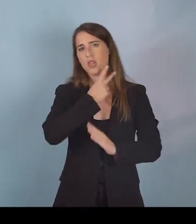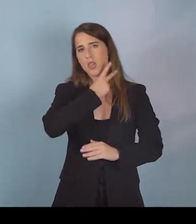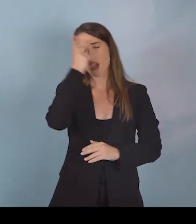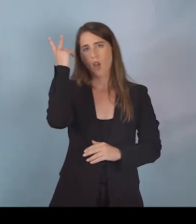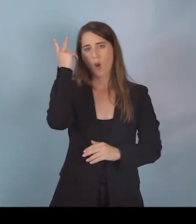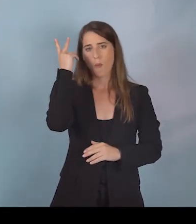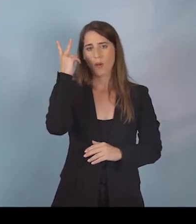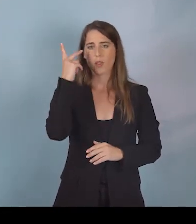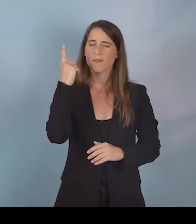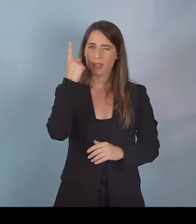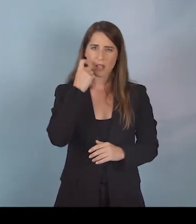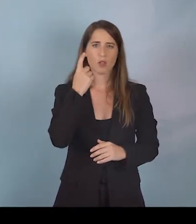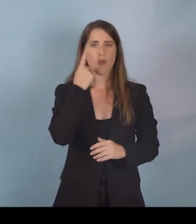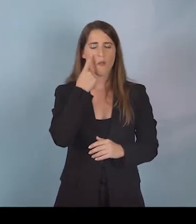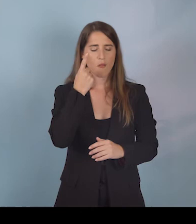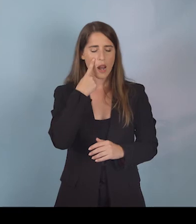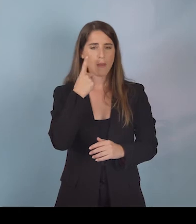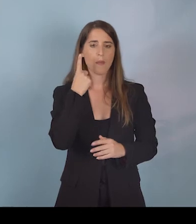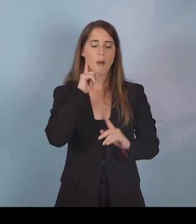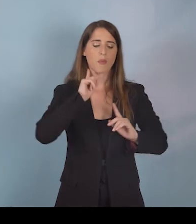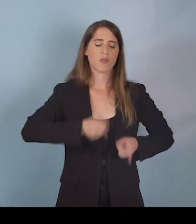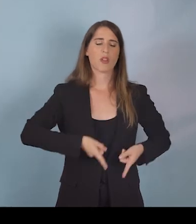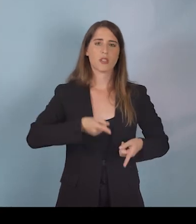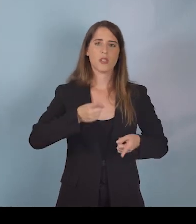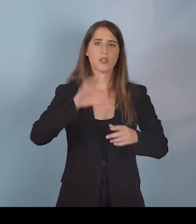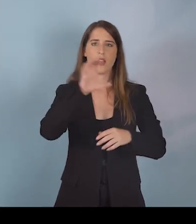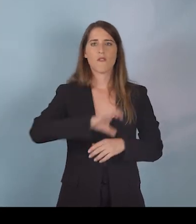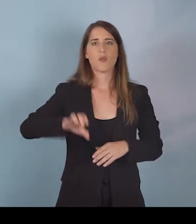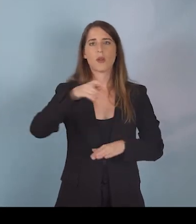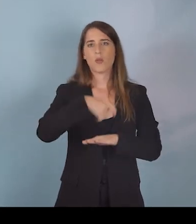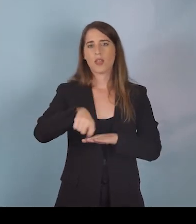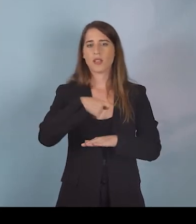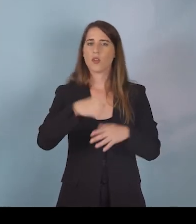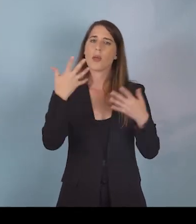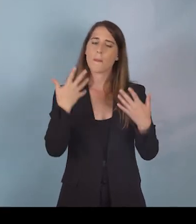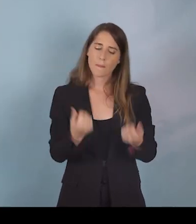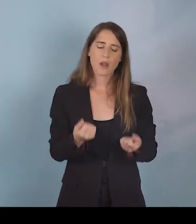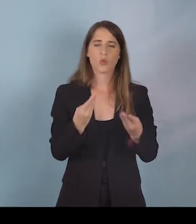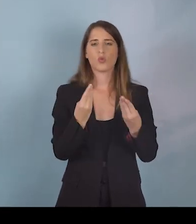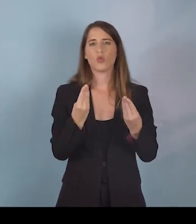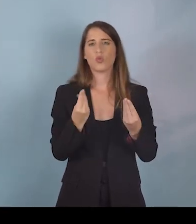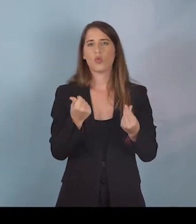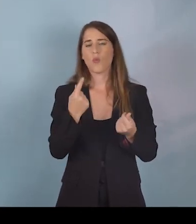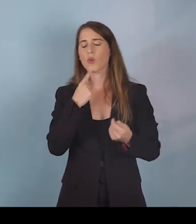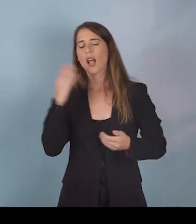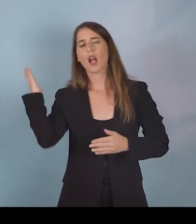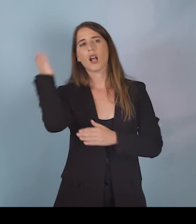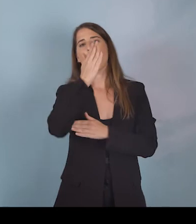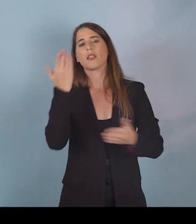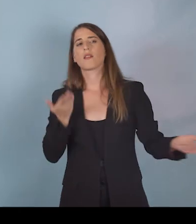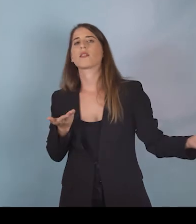παράβαση θεμελιωδών του θεμελιώδους δικαιώματος και σίγουρα υπάρχουν ερμηνείες, το βλέπουμε και από τις αποφάσεις του Ευρωπαϊκού